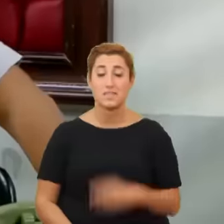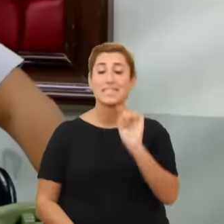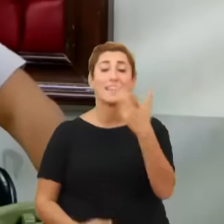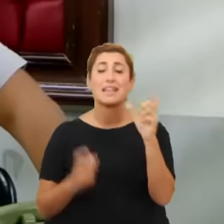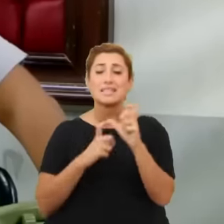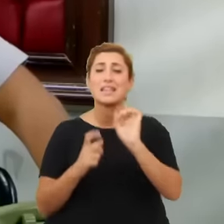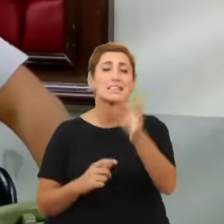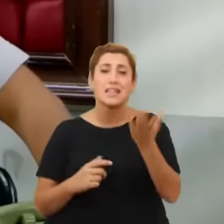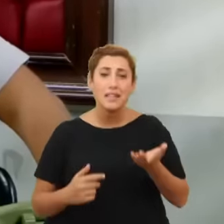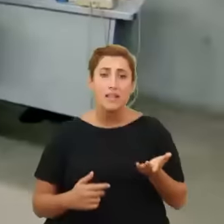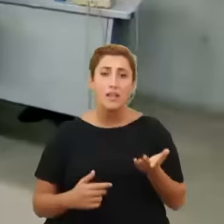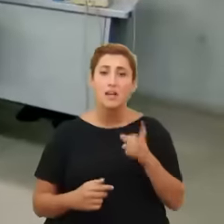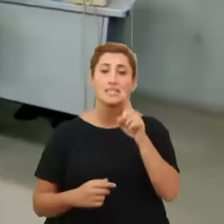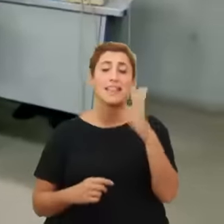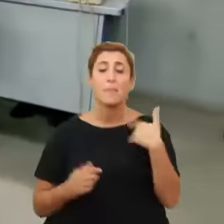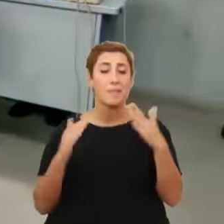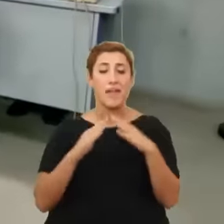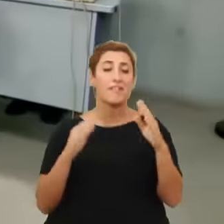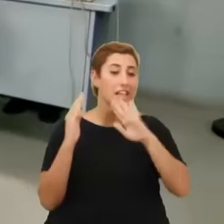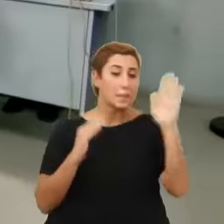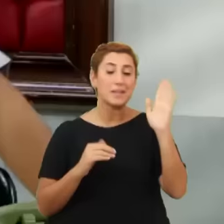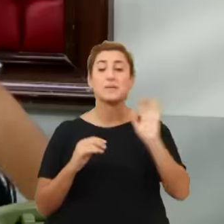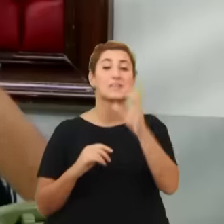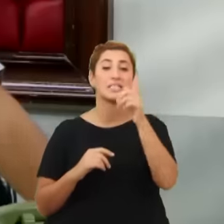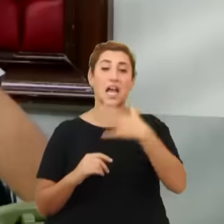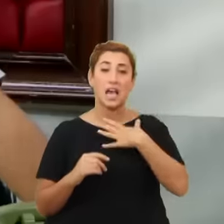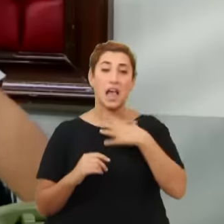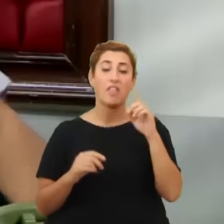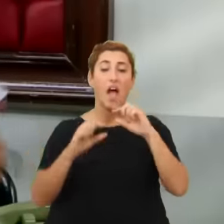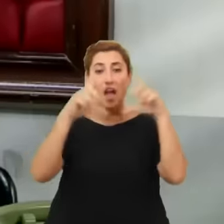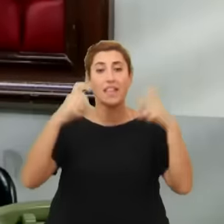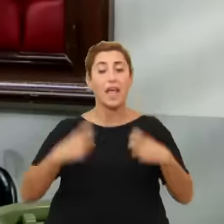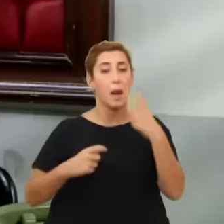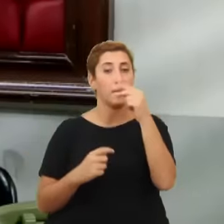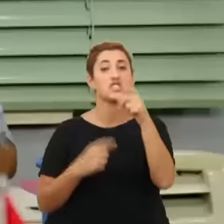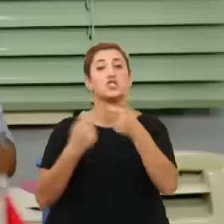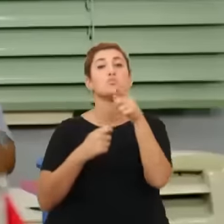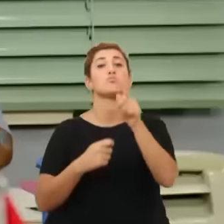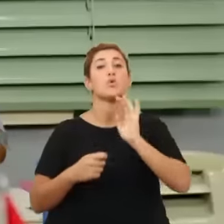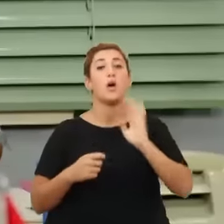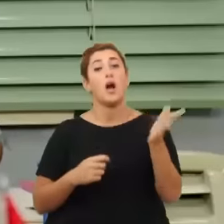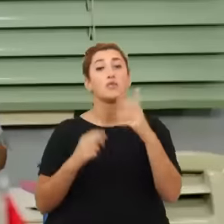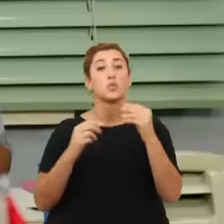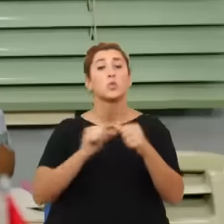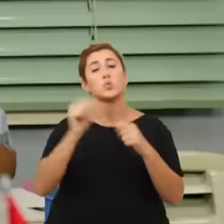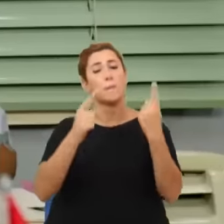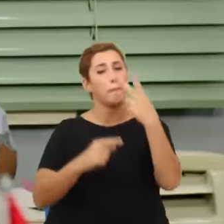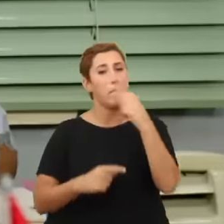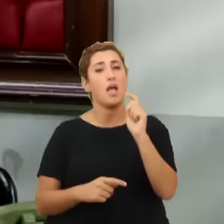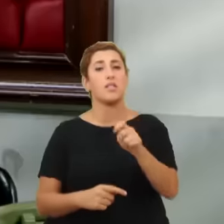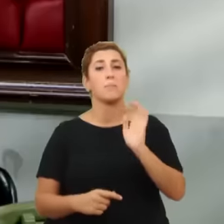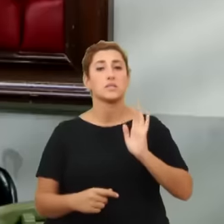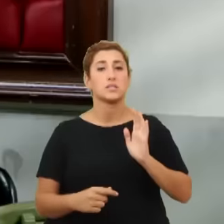Sana ne Selahattin ya, sana ne? Sana ne benim eve dönüp dönmeyeceğim ya Selahattin? Sen git kendini arkadan yer bir yer, senin işin bu. Hatta çok uzak bir yer beğen kendine